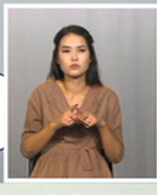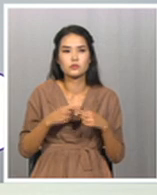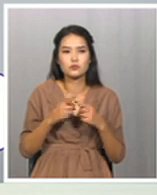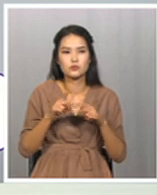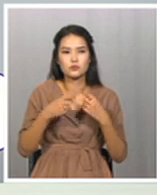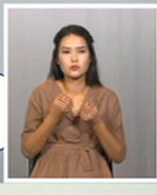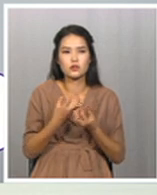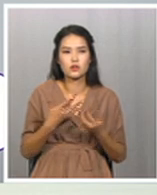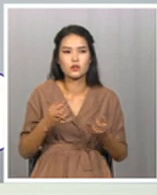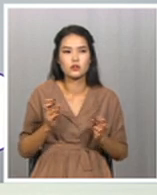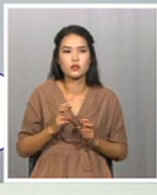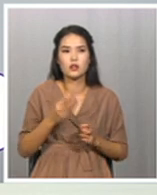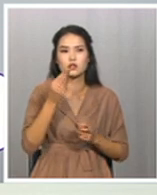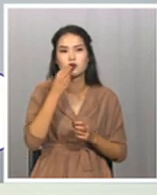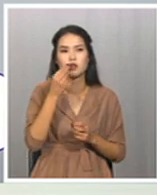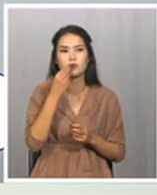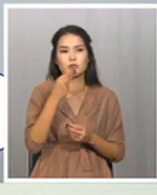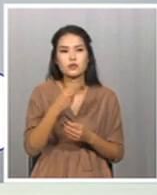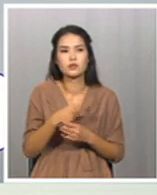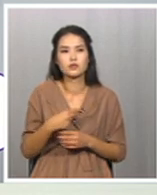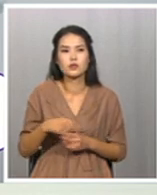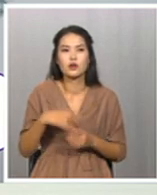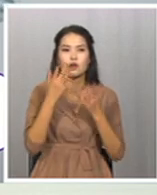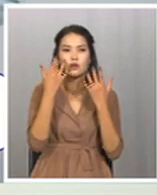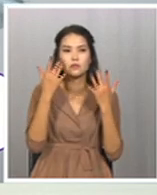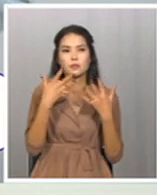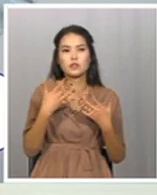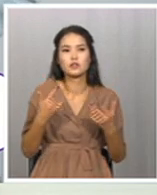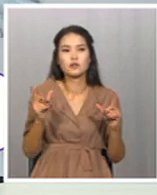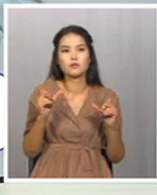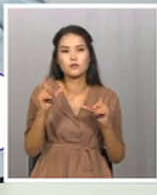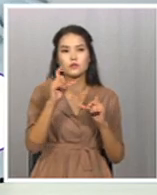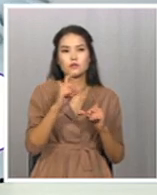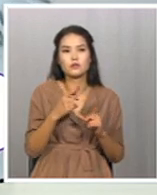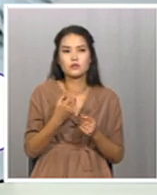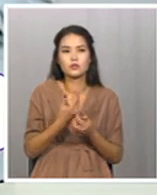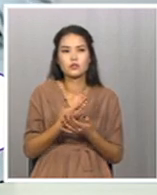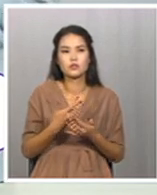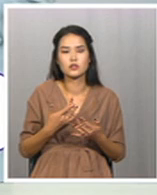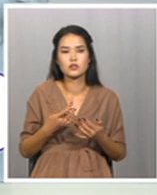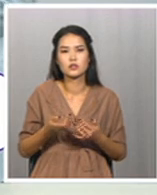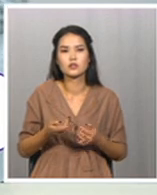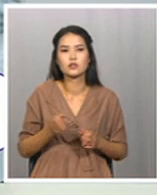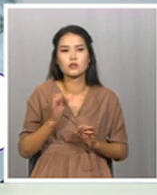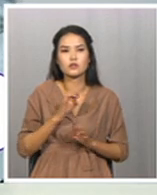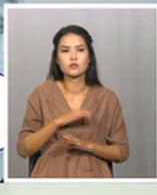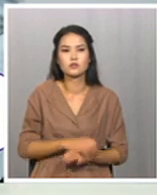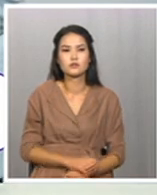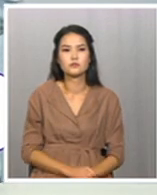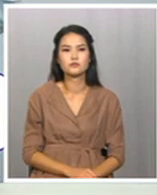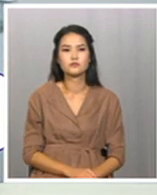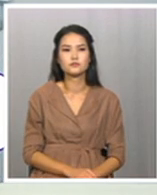өндірісінде, тамақ өнеркәсібінде, косметологияда және фотографияда кеңінен қолданылады.